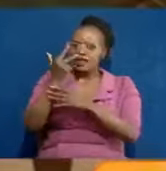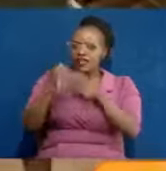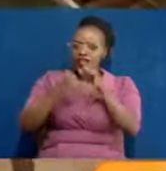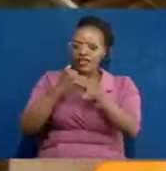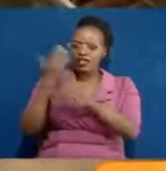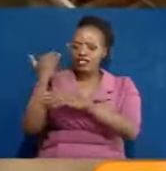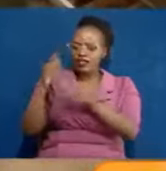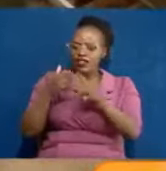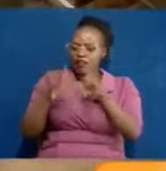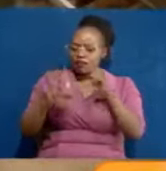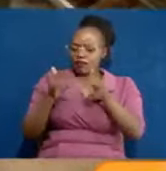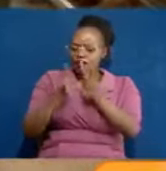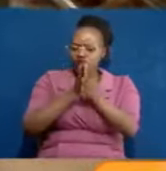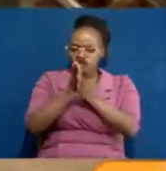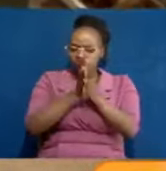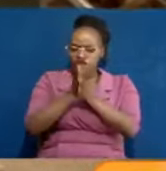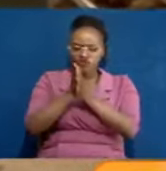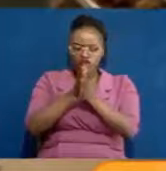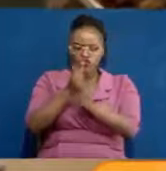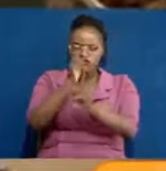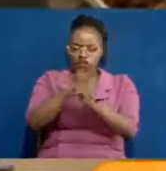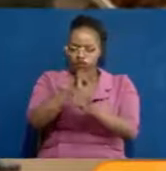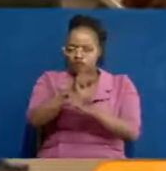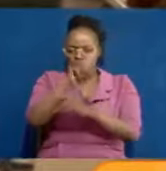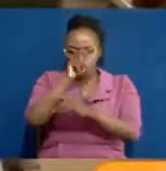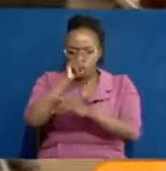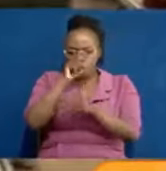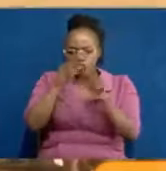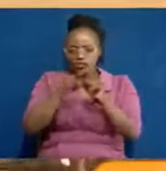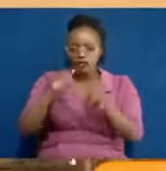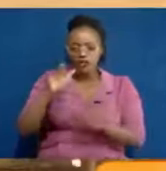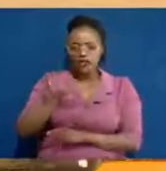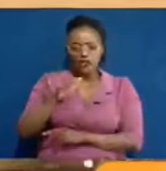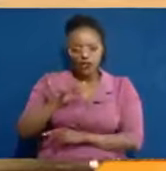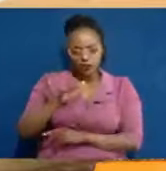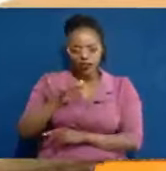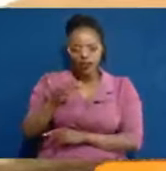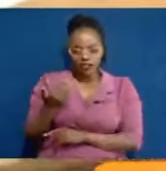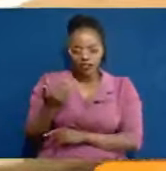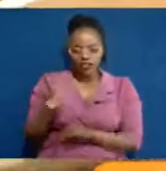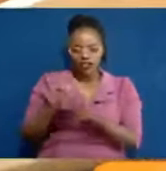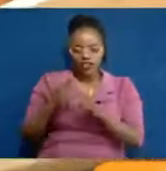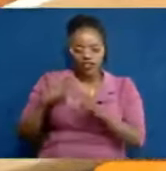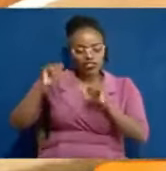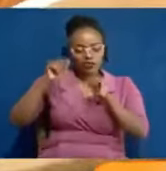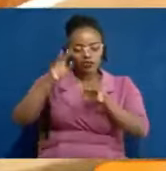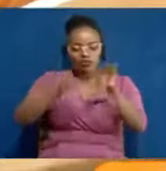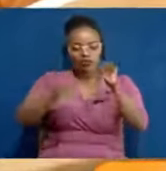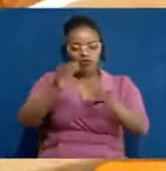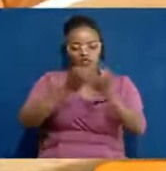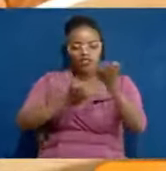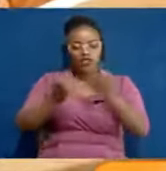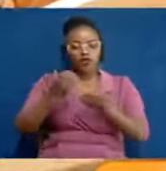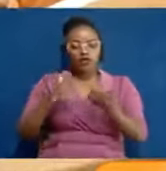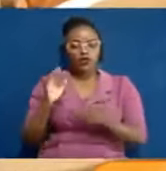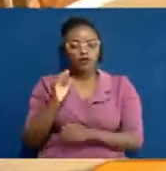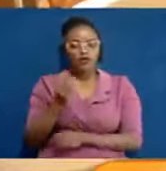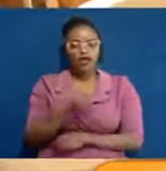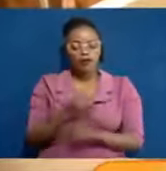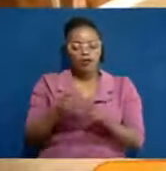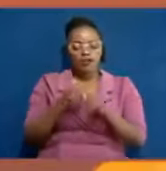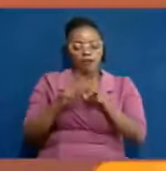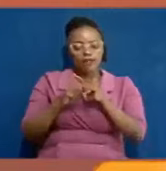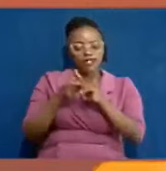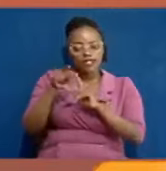na huo mvuto pia na mimi nianze hii kazi ya kufuga wa kuku. Kama wanawake na sisi tuchangie katika uchumi wetu. Ndio